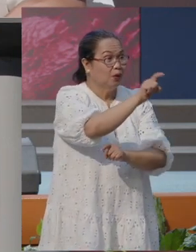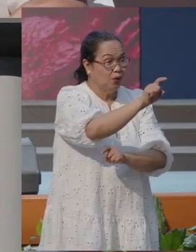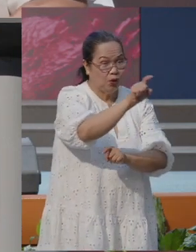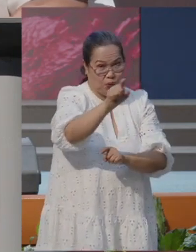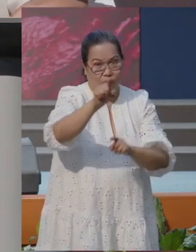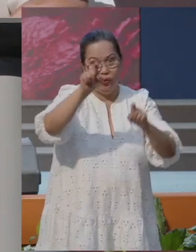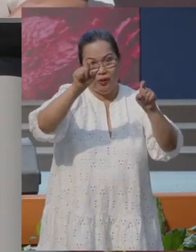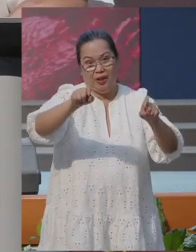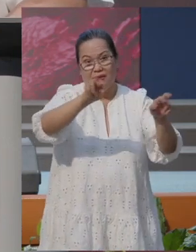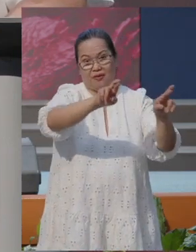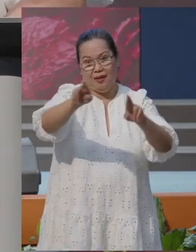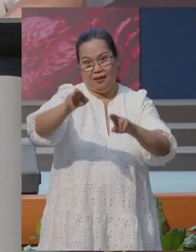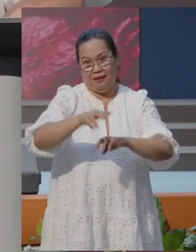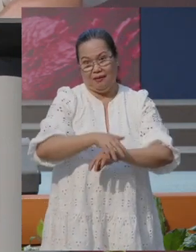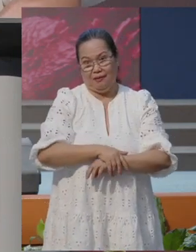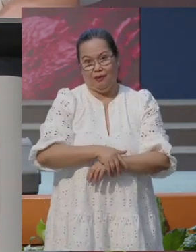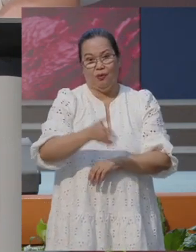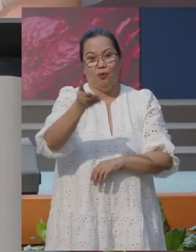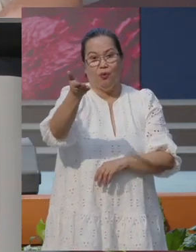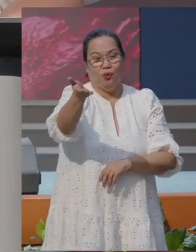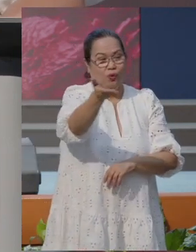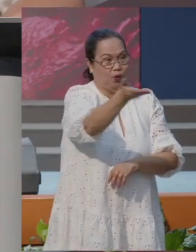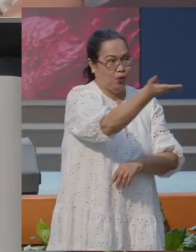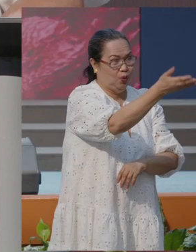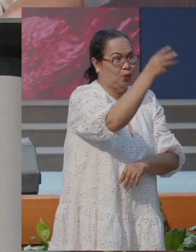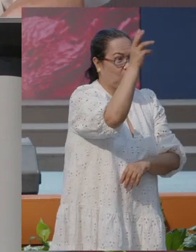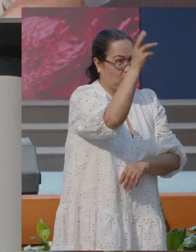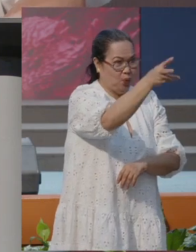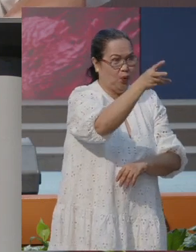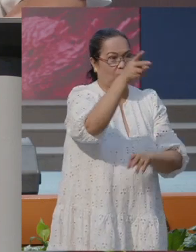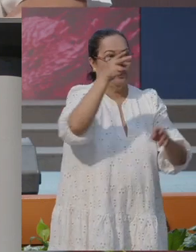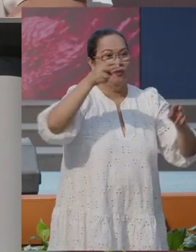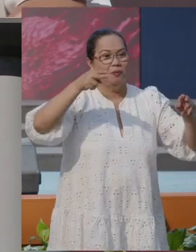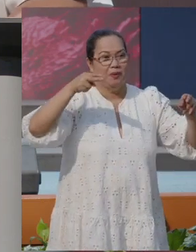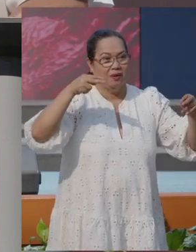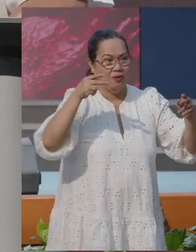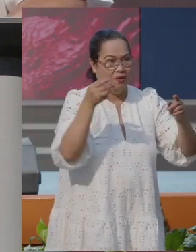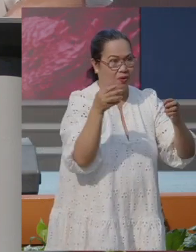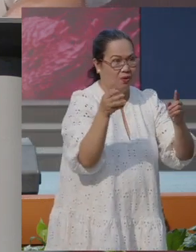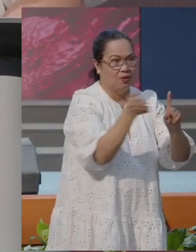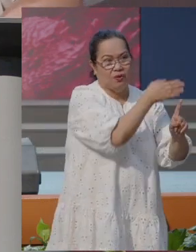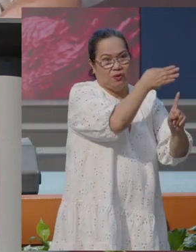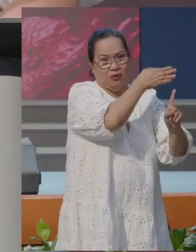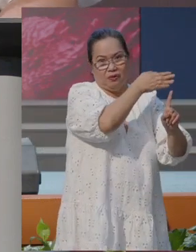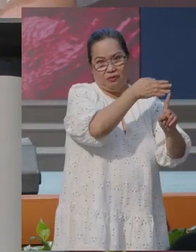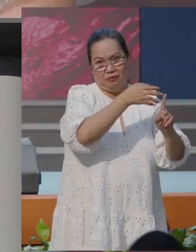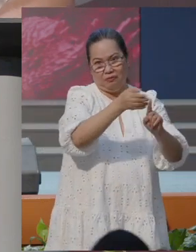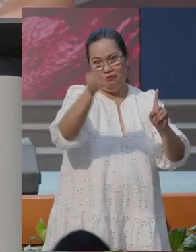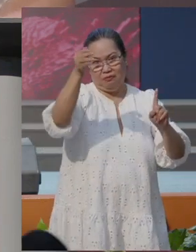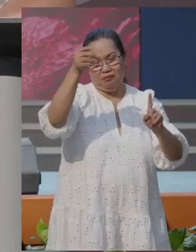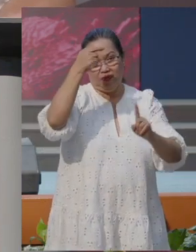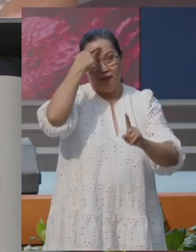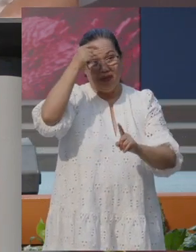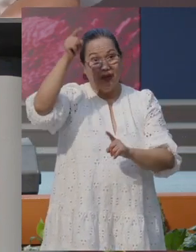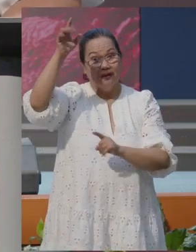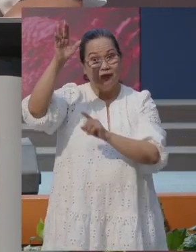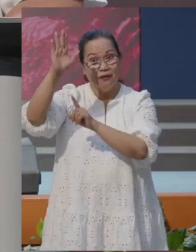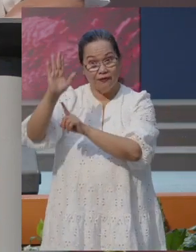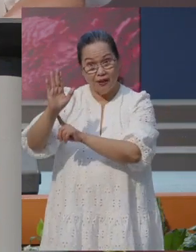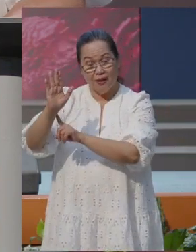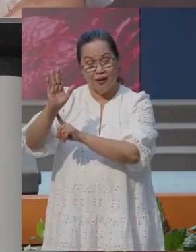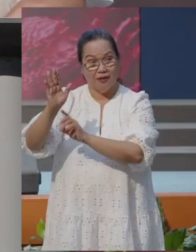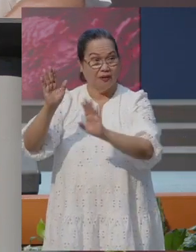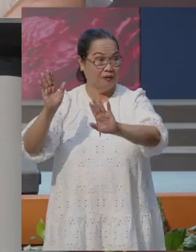niyo. Kayo ay sasaktan. At kung kayo'y saktan dahil sa akin, dahil sa